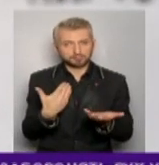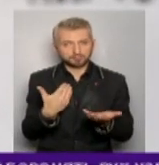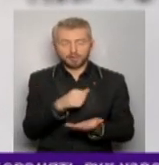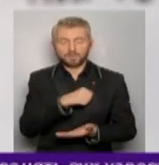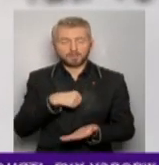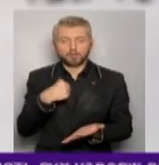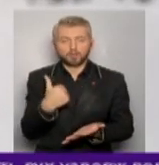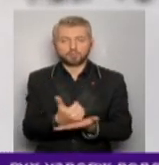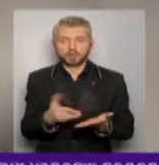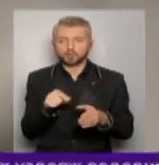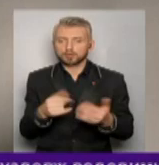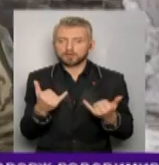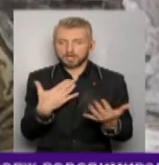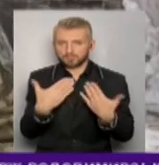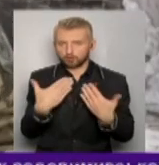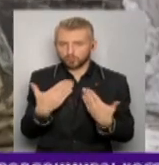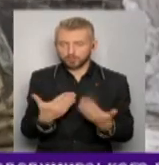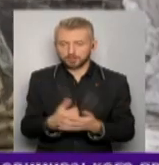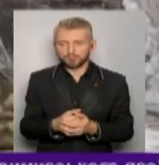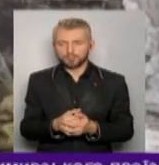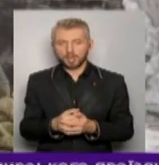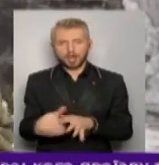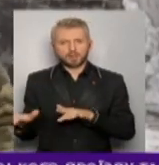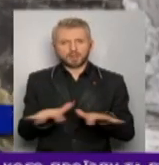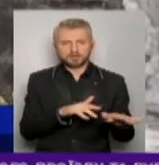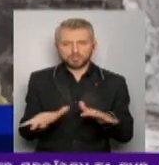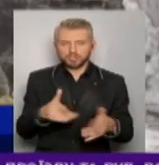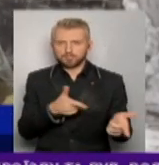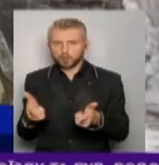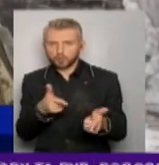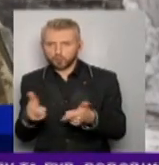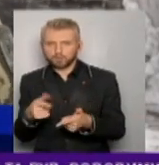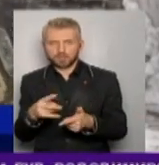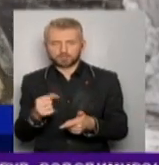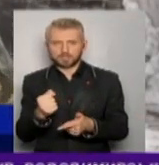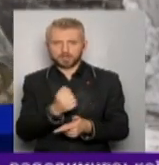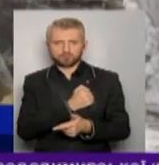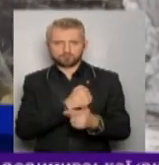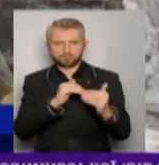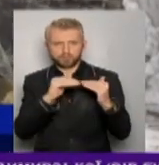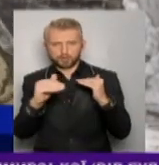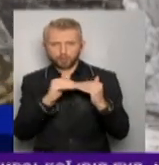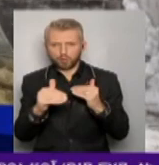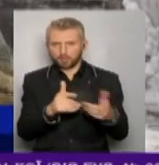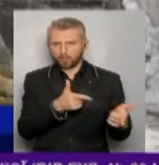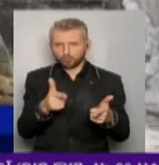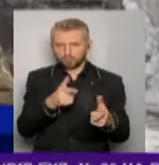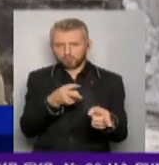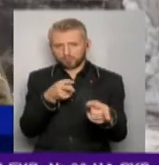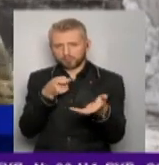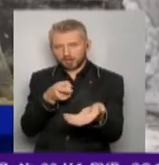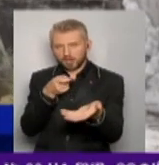головне, яке тут зараз до нас відношення. Тактична підготовка. От ми зараз на полігоні, от готуємося, стріляємо.